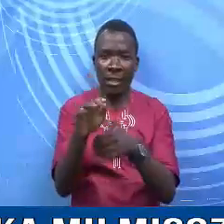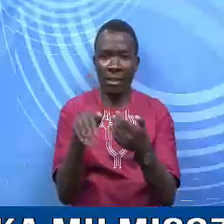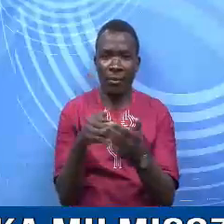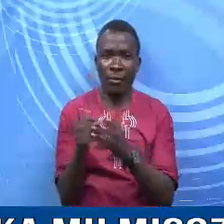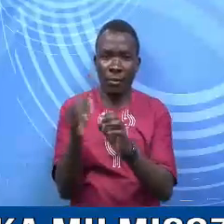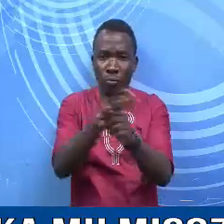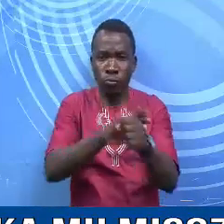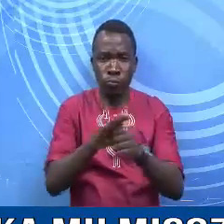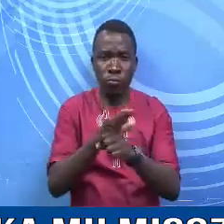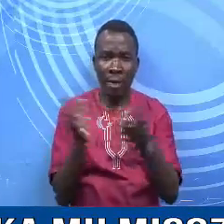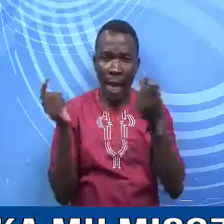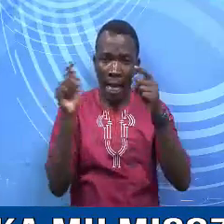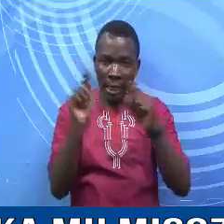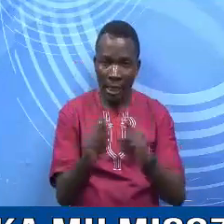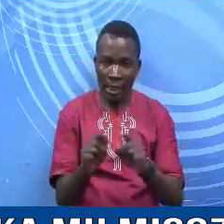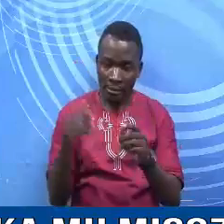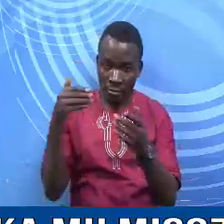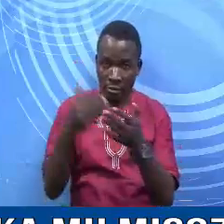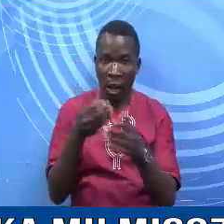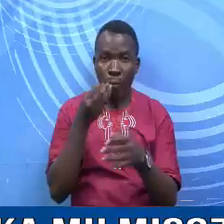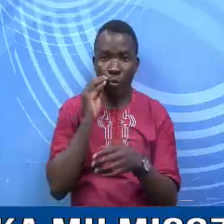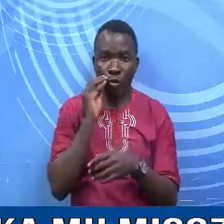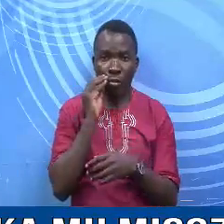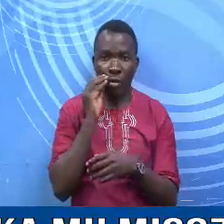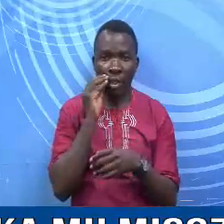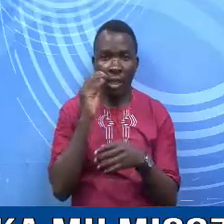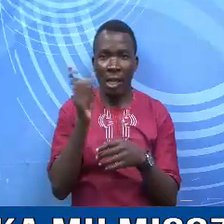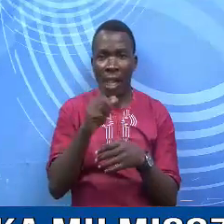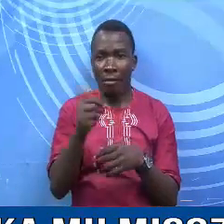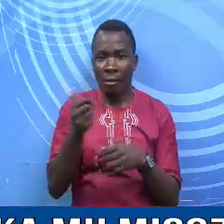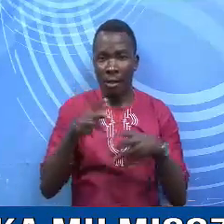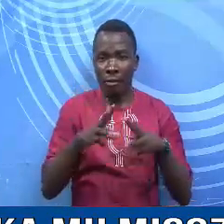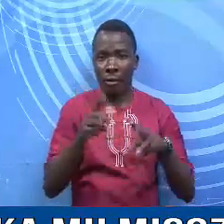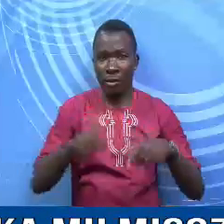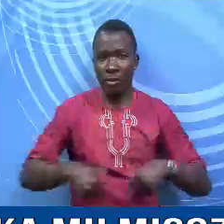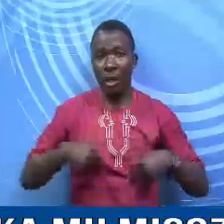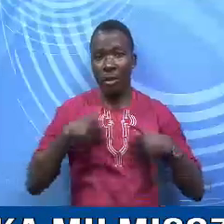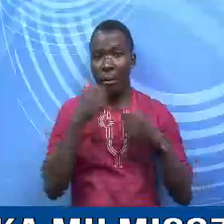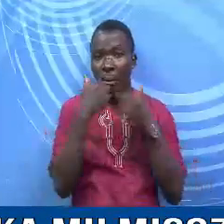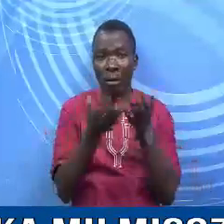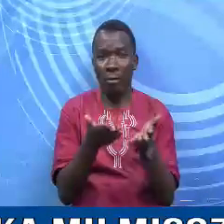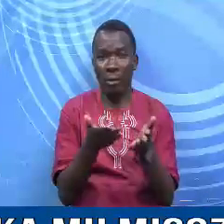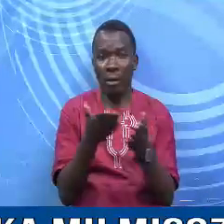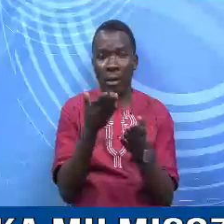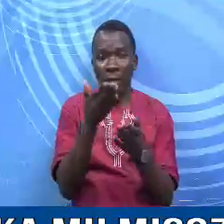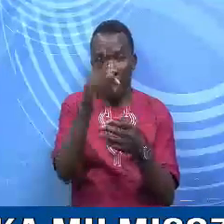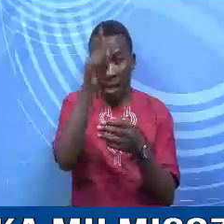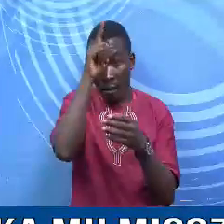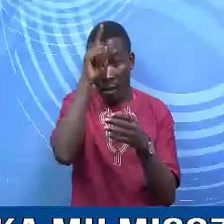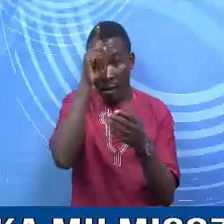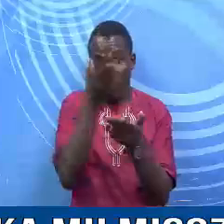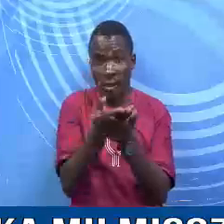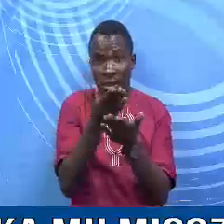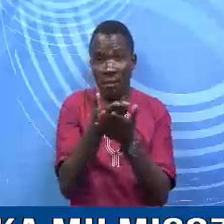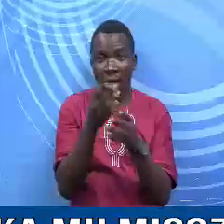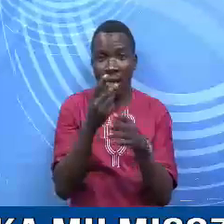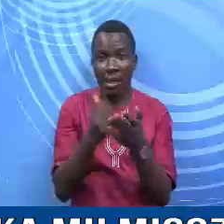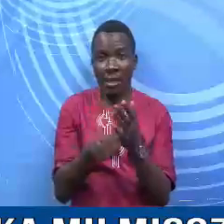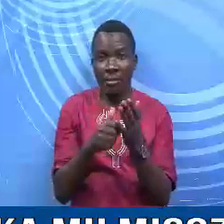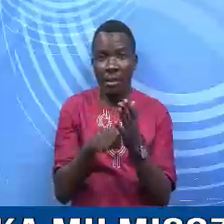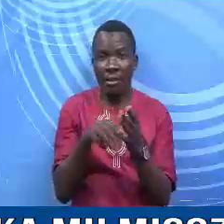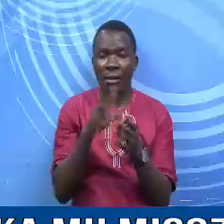rugo. Ubwo rero nta kundi kundi tuba tubayeho nyine ntako. Aba baturage barasaba ko ikibazo cy'amazi cyabone igisubizo maze agashakirwa inzira